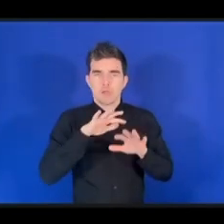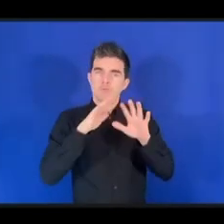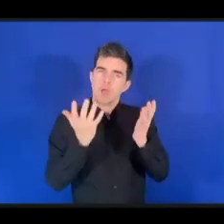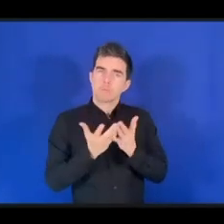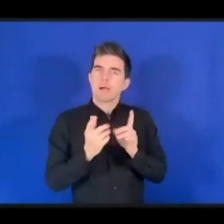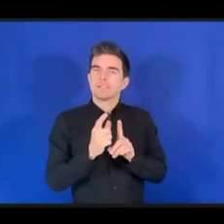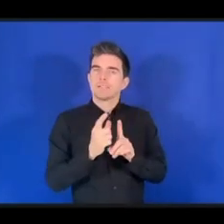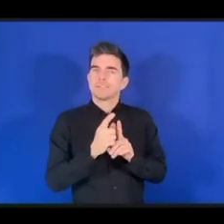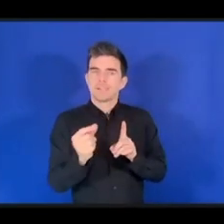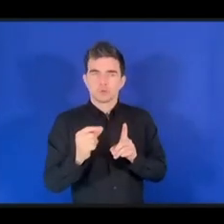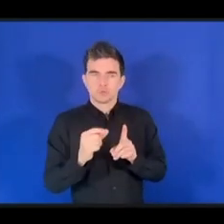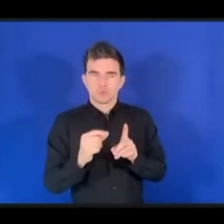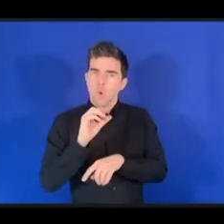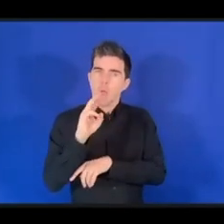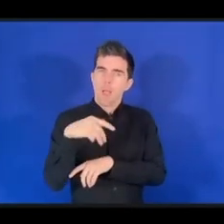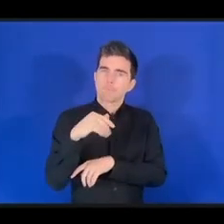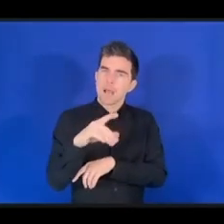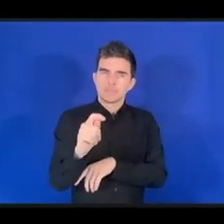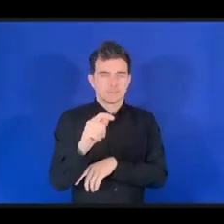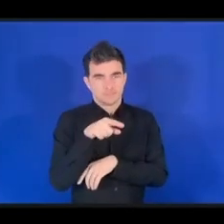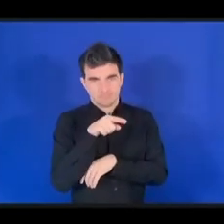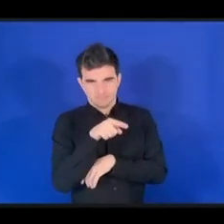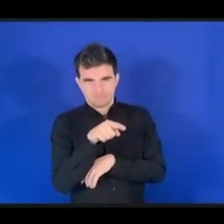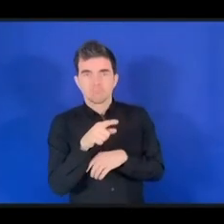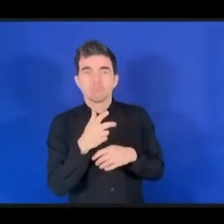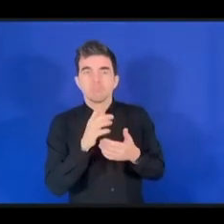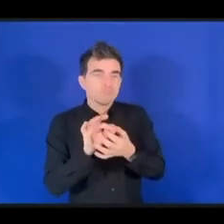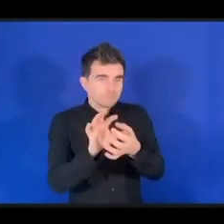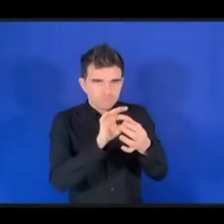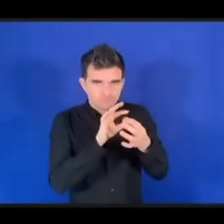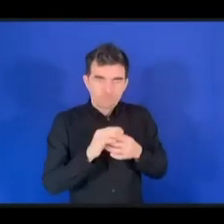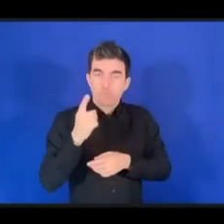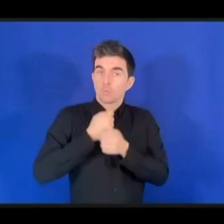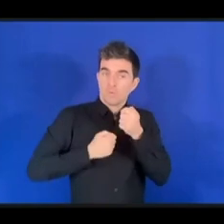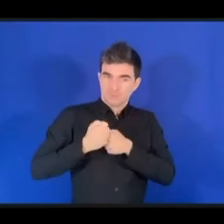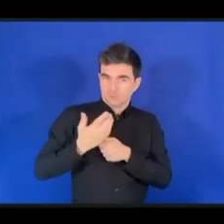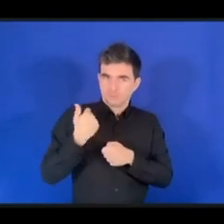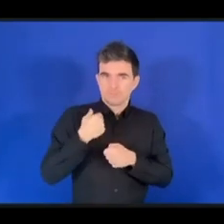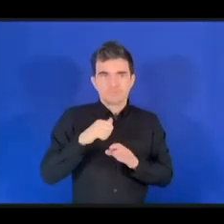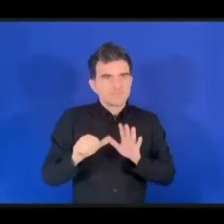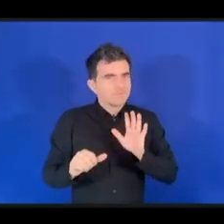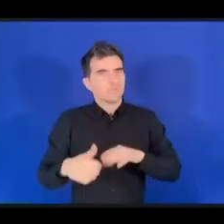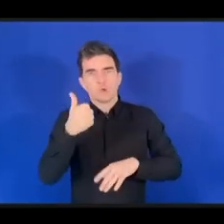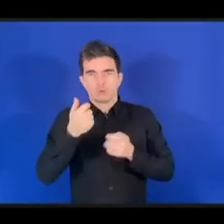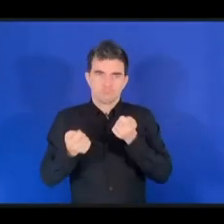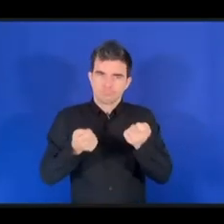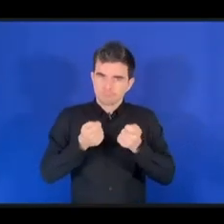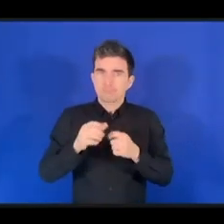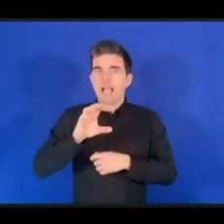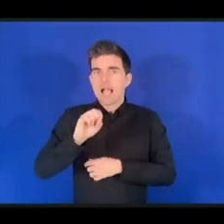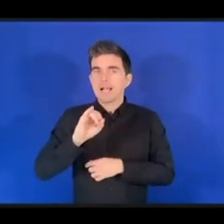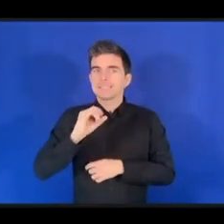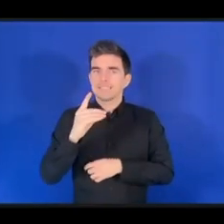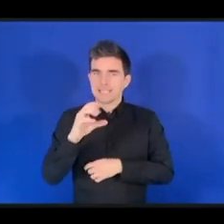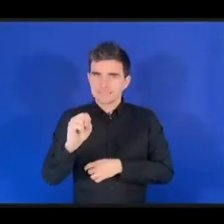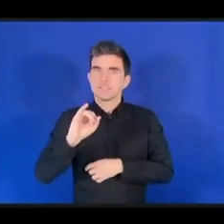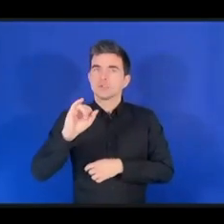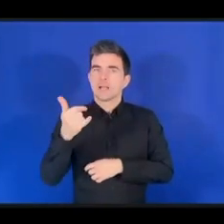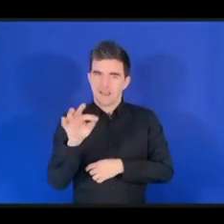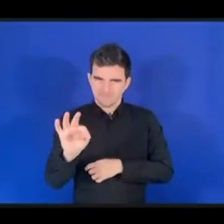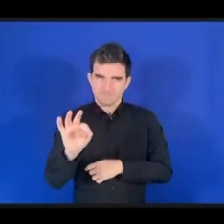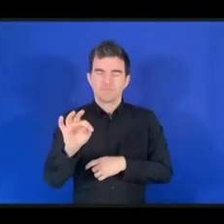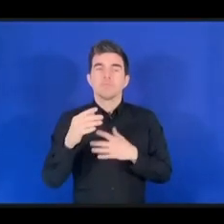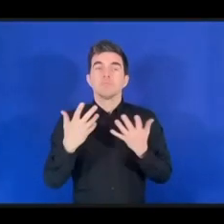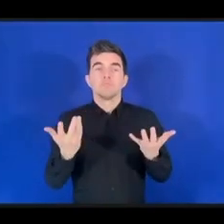وفي العام الماضي قمنا باستضافه المنتدى في الدول الجزريه الصغيره